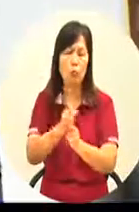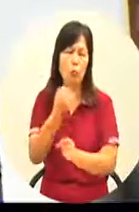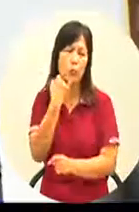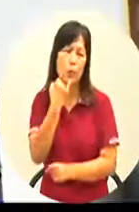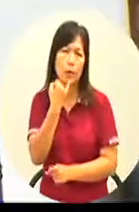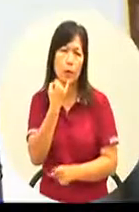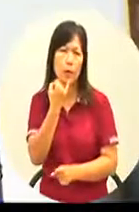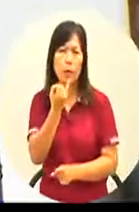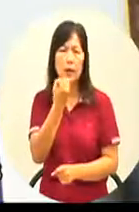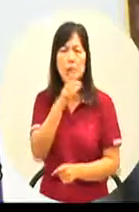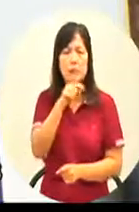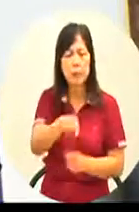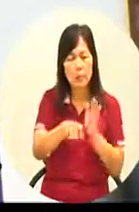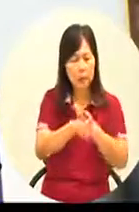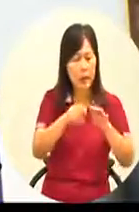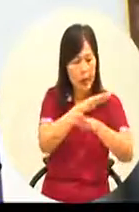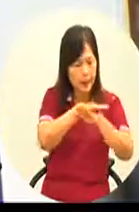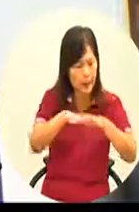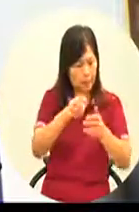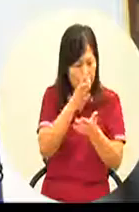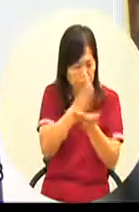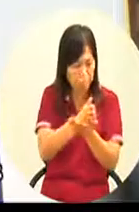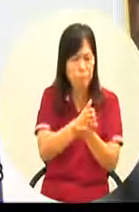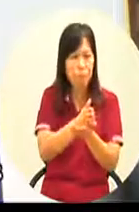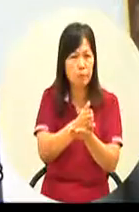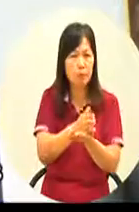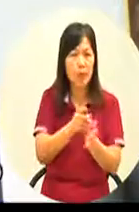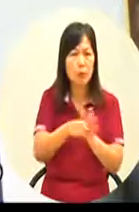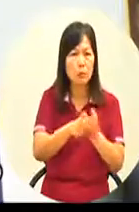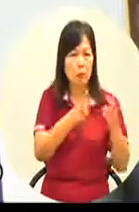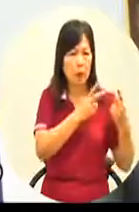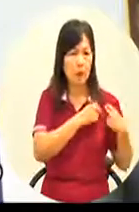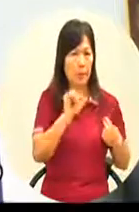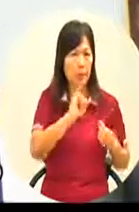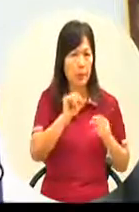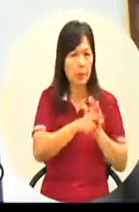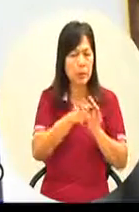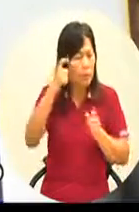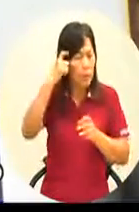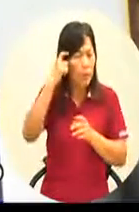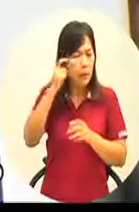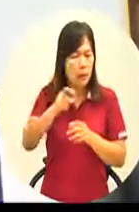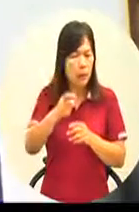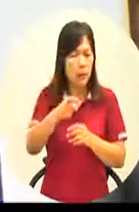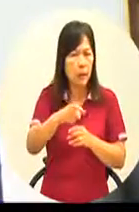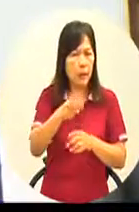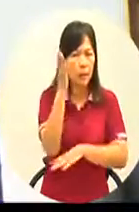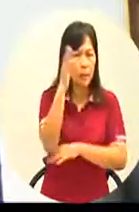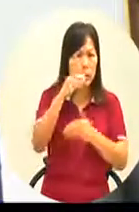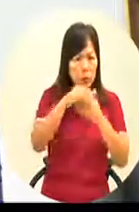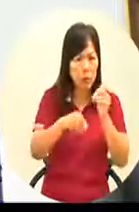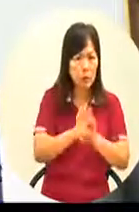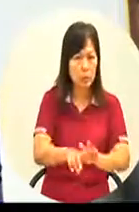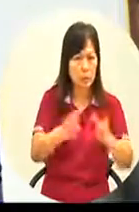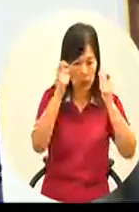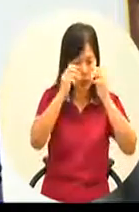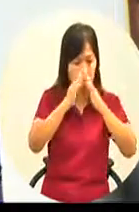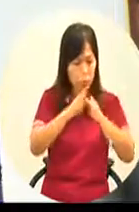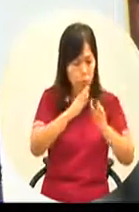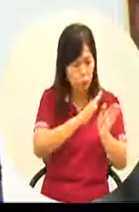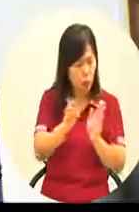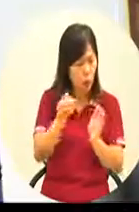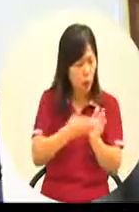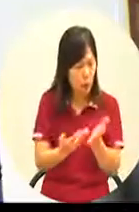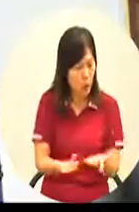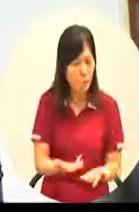我们这里肃静，是不是讲小英的我们的新南向政策？目前我们高雄市准备好了没有？